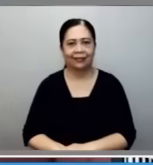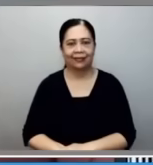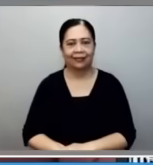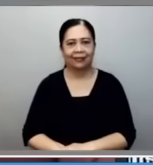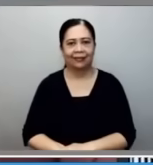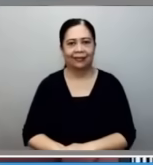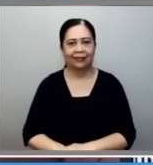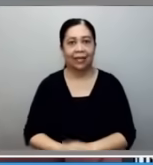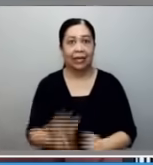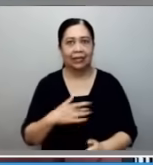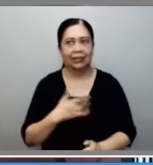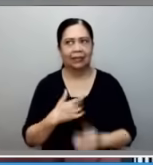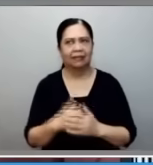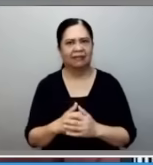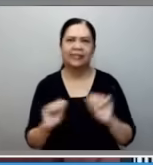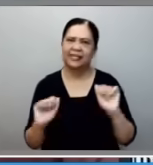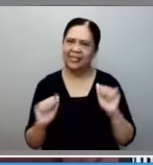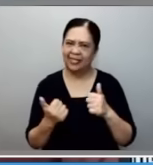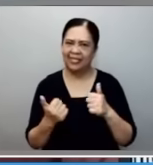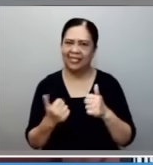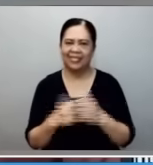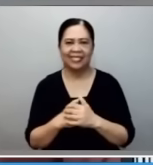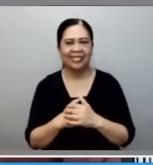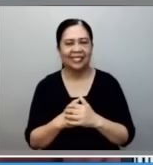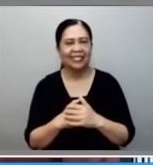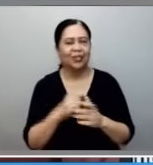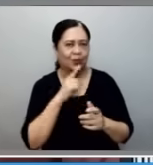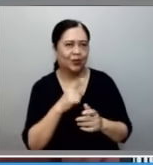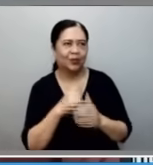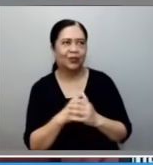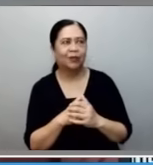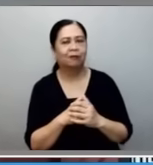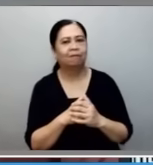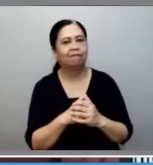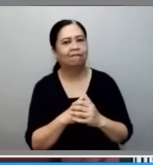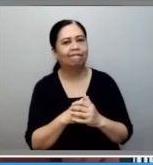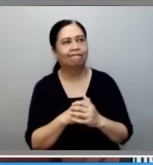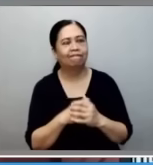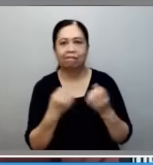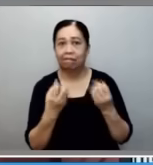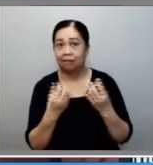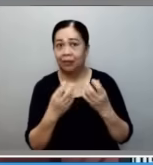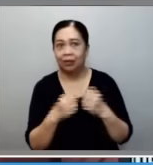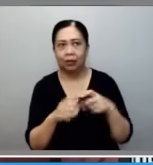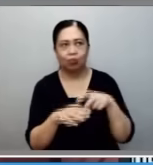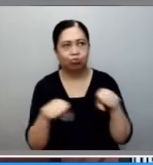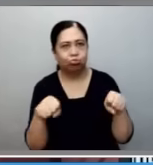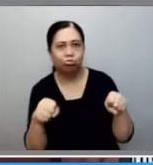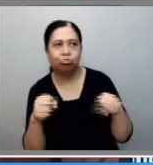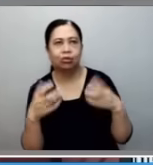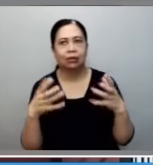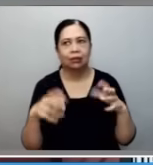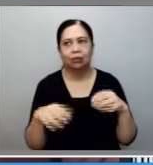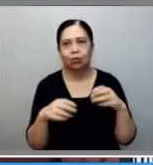Feeling ko po magiging challenging po siya, for sure. Maraming mga motor, mga action. Yung character